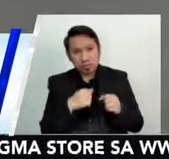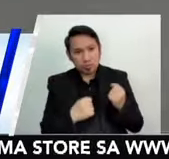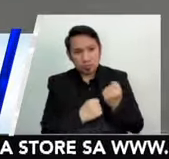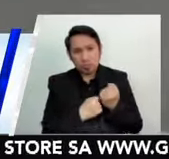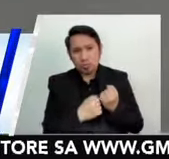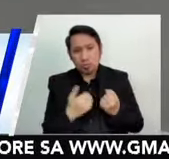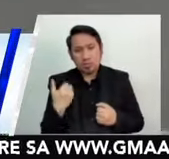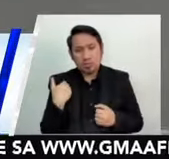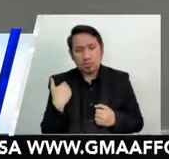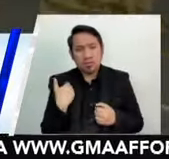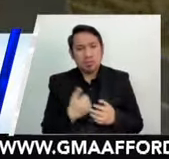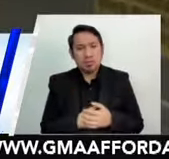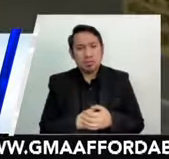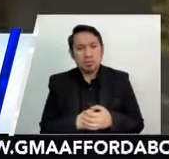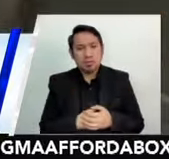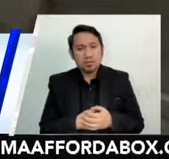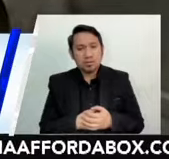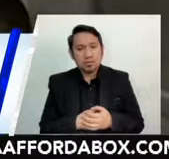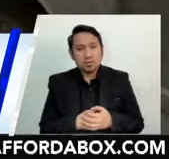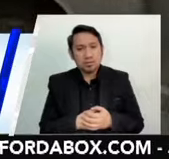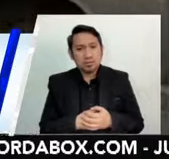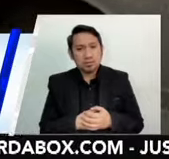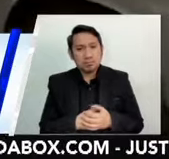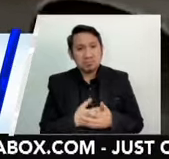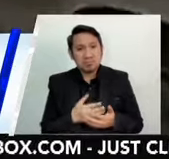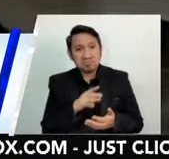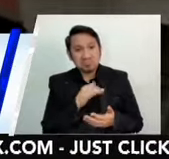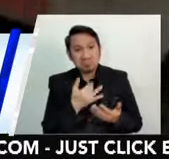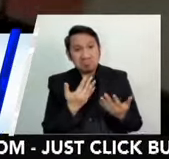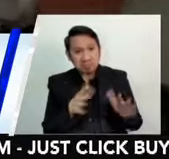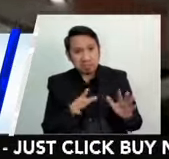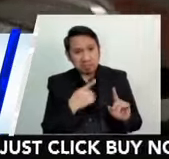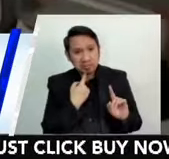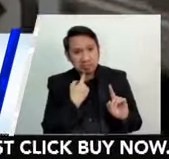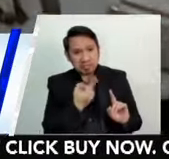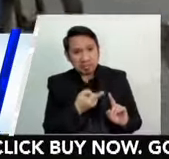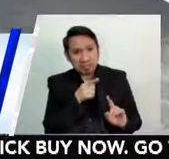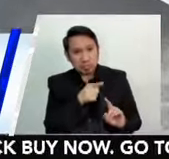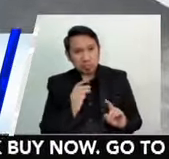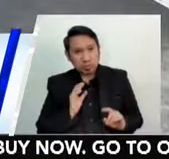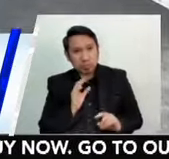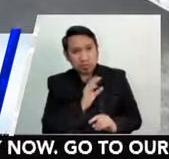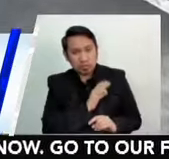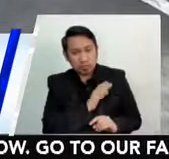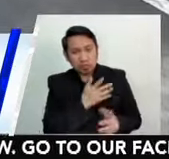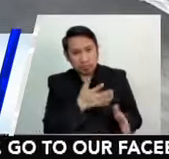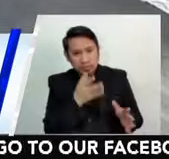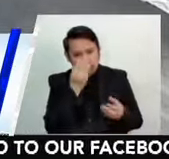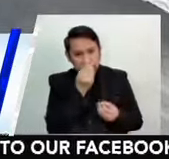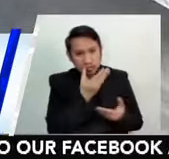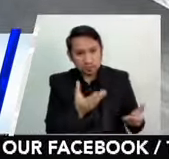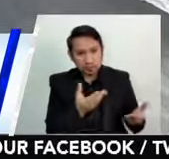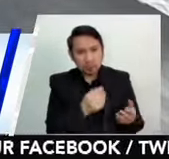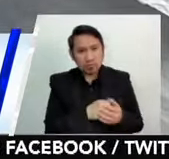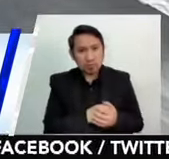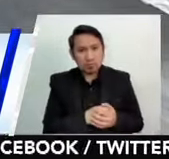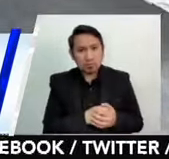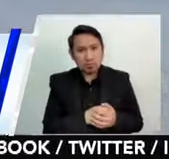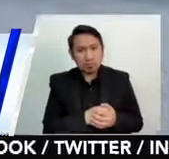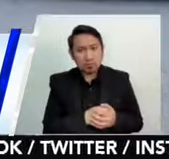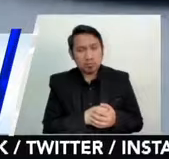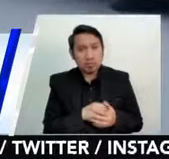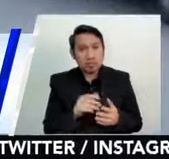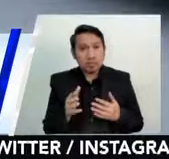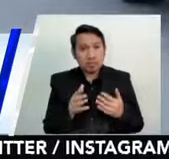nabanggit ano, doon sa hearing sa Kongreso, hinahanap ng mga operator, hindi lamang dito sa National Capital